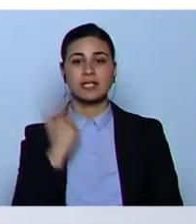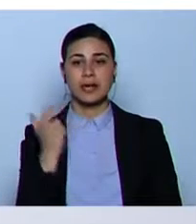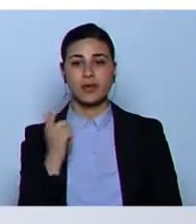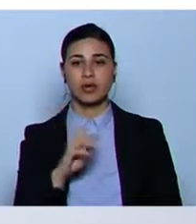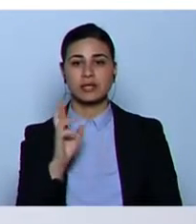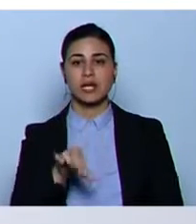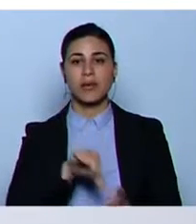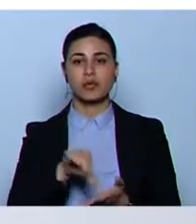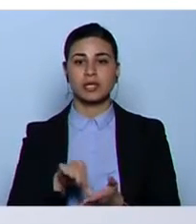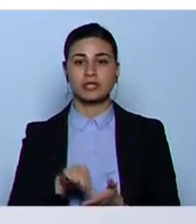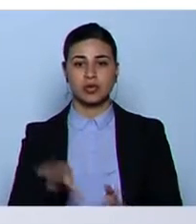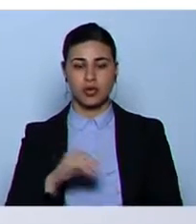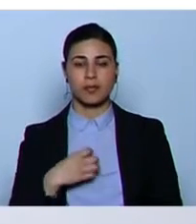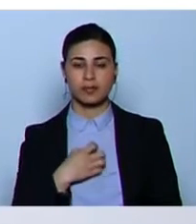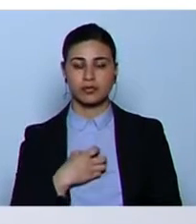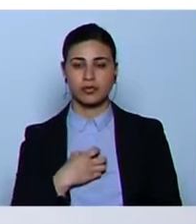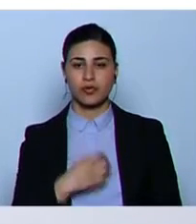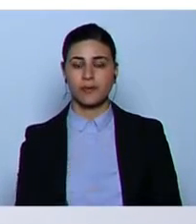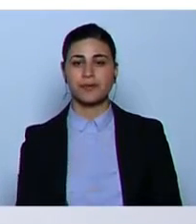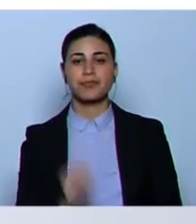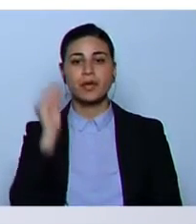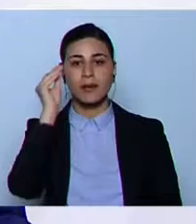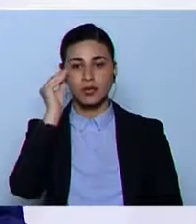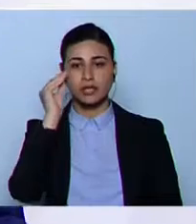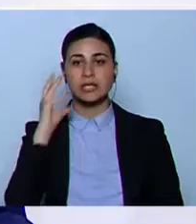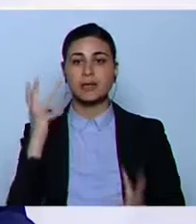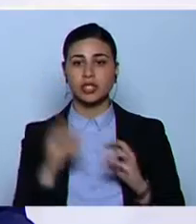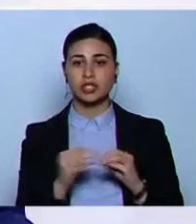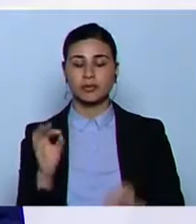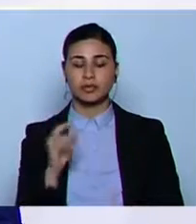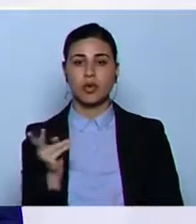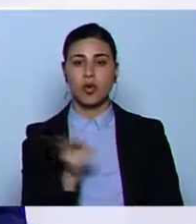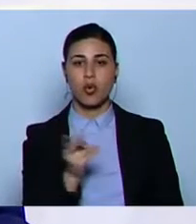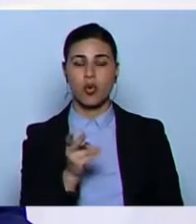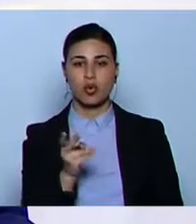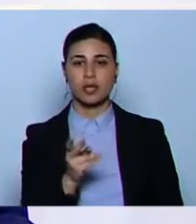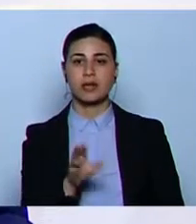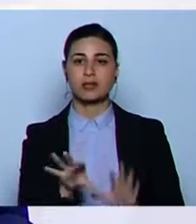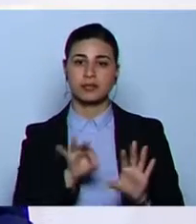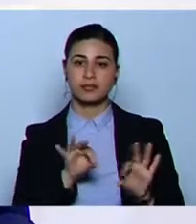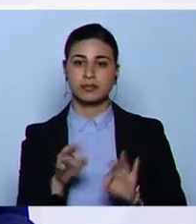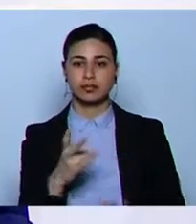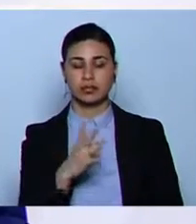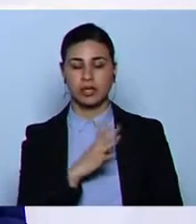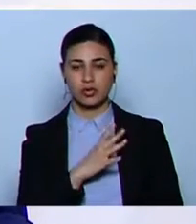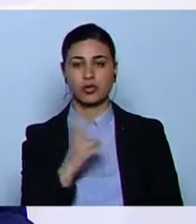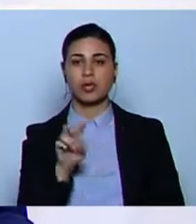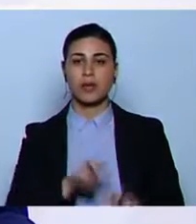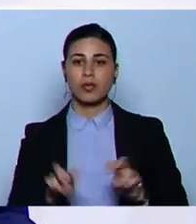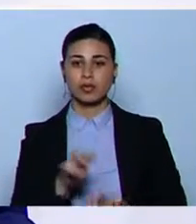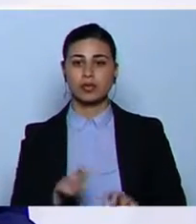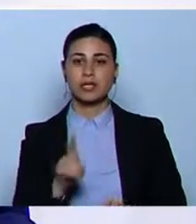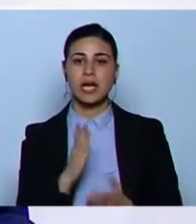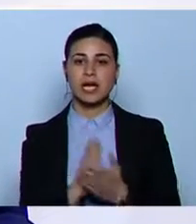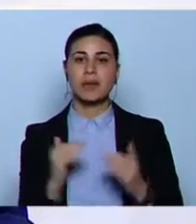და მონაწილეობის ასპექტი. მოსაზრებათა შეჯერების შესახებ ორი ასპექტი უნდა აიწონოს, მოიძებნოს მათ